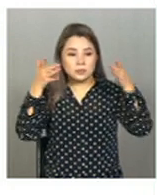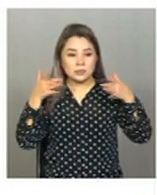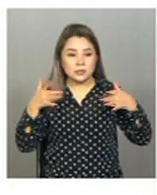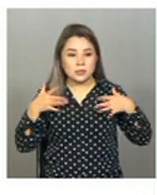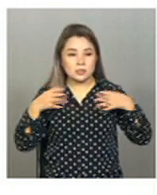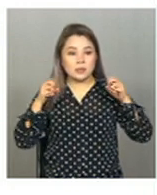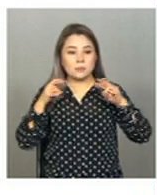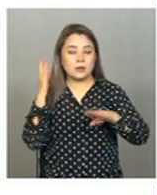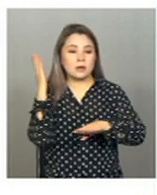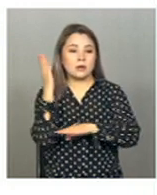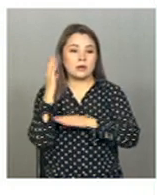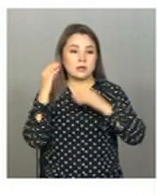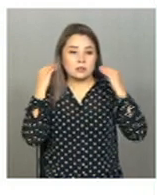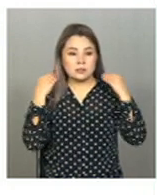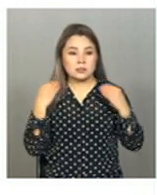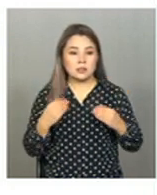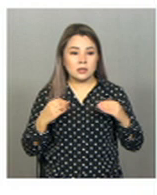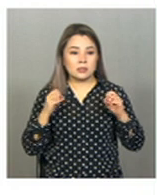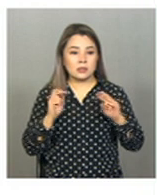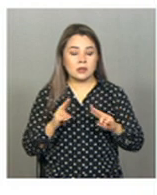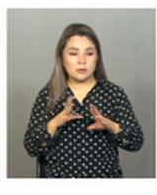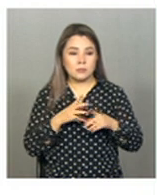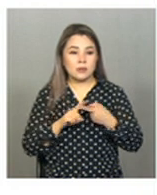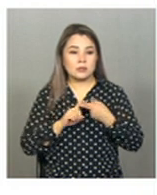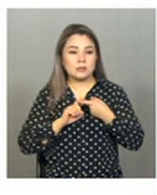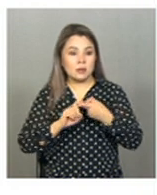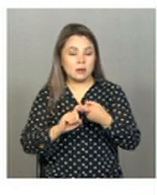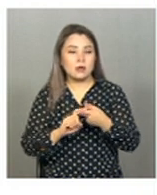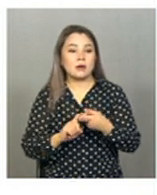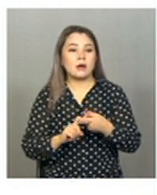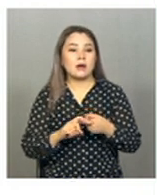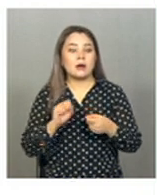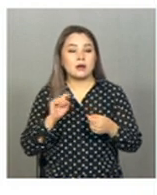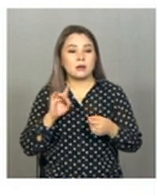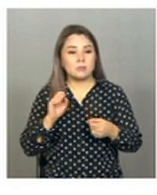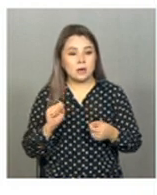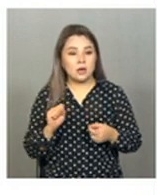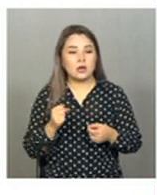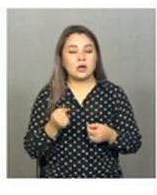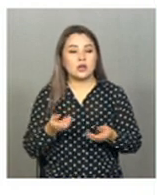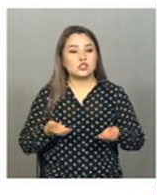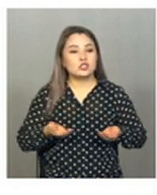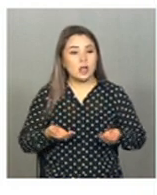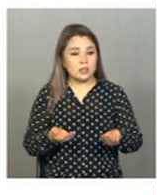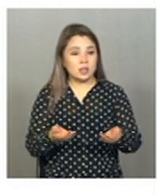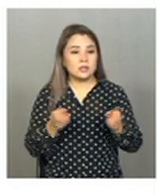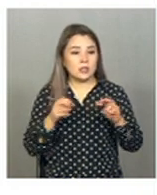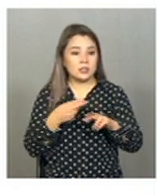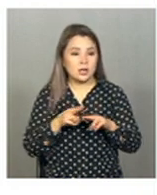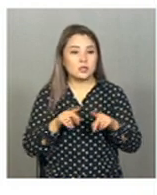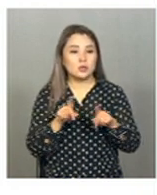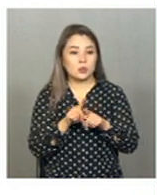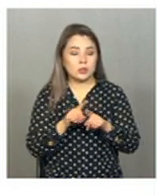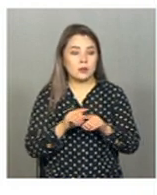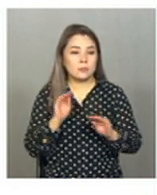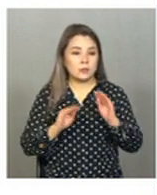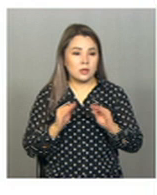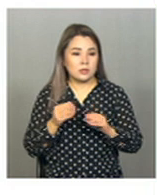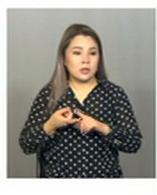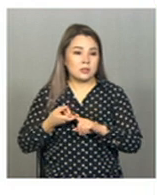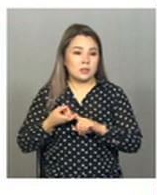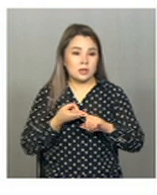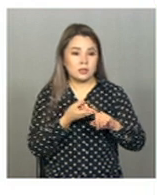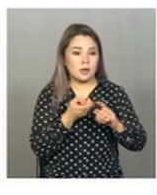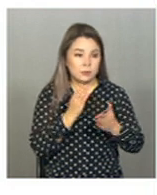ағаш жақтаулары бар арба, шана әбзелі. Ал доға өздеріңіз көріп отырғандай,